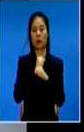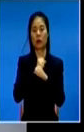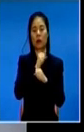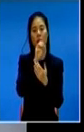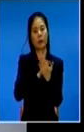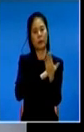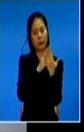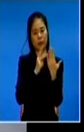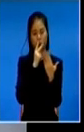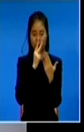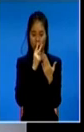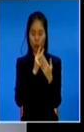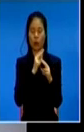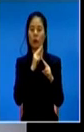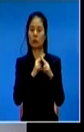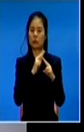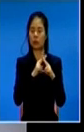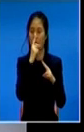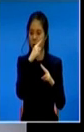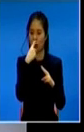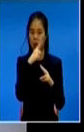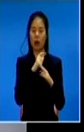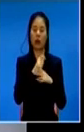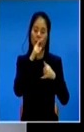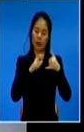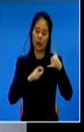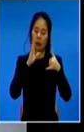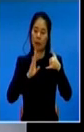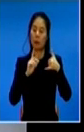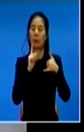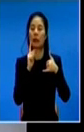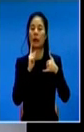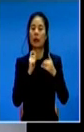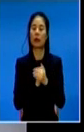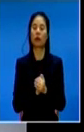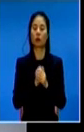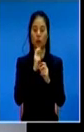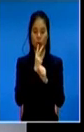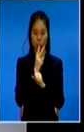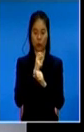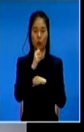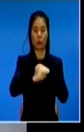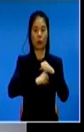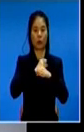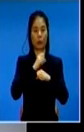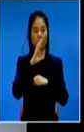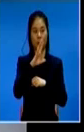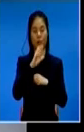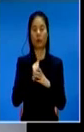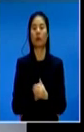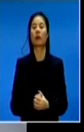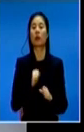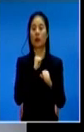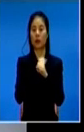ความสามารถและความประพฤติเมื่อสักครู่นี้จึงมาตัดที่อายุนี่ผมยกตัวอย่าง6นะครับจริงๆปัจจุบันเนี่ย5ปีที่อายุ6